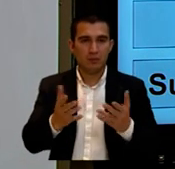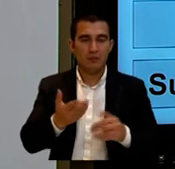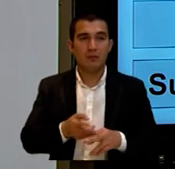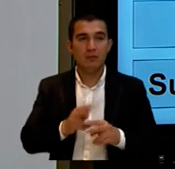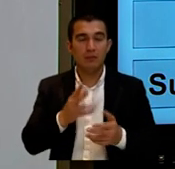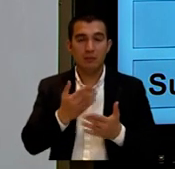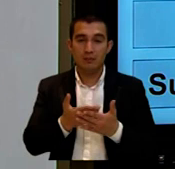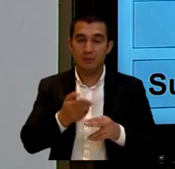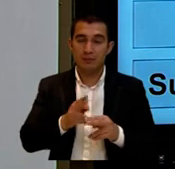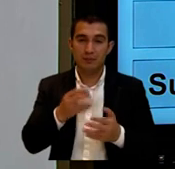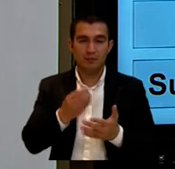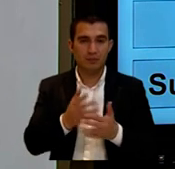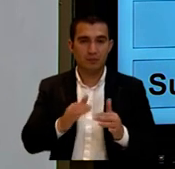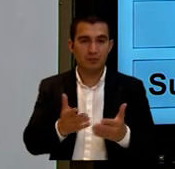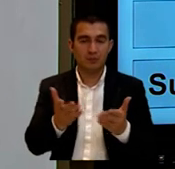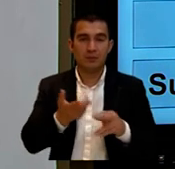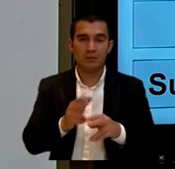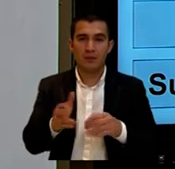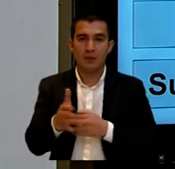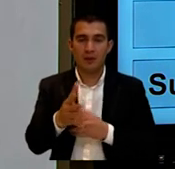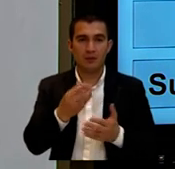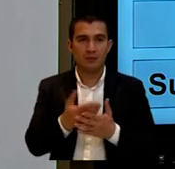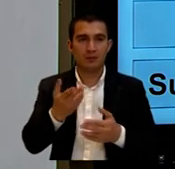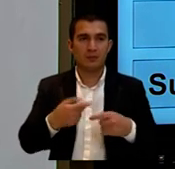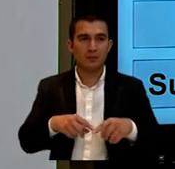әу, Ҥу тек Koren ж Efthika Өше, емфібетек